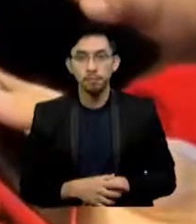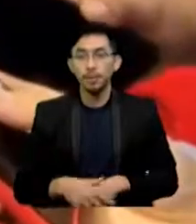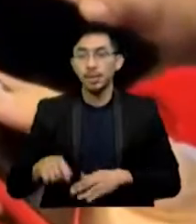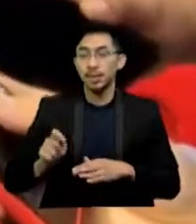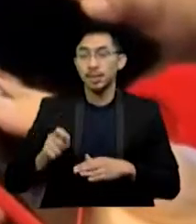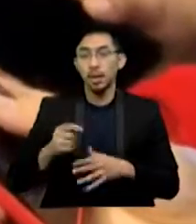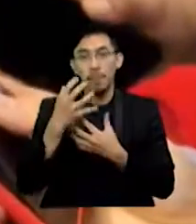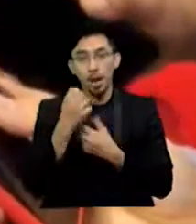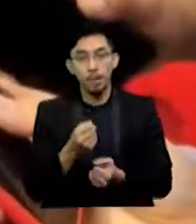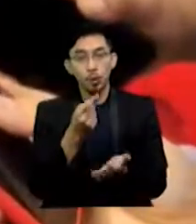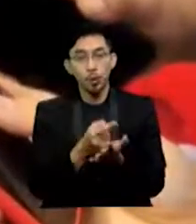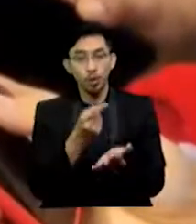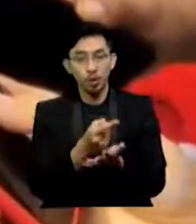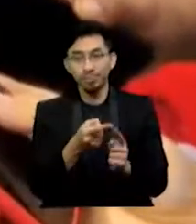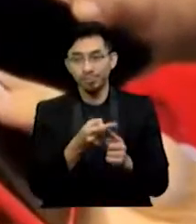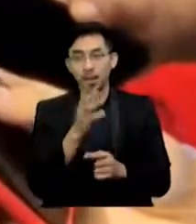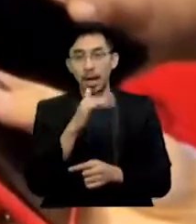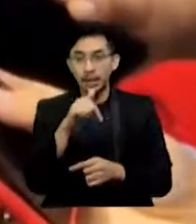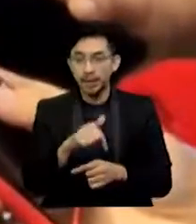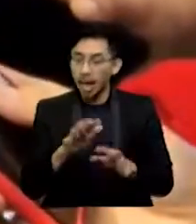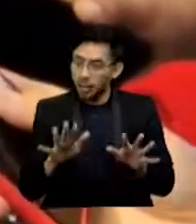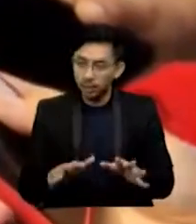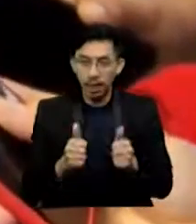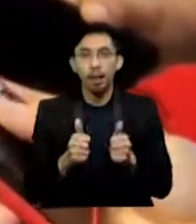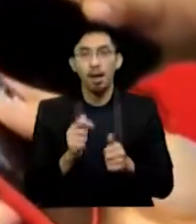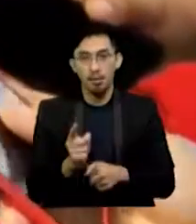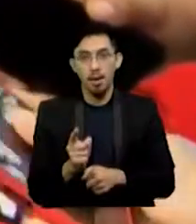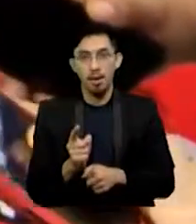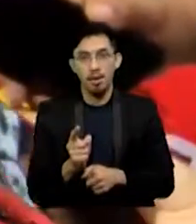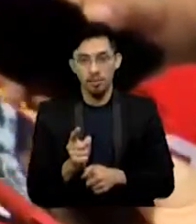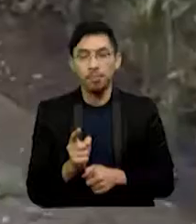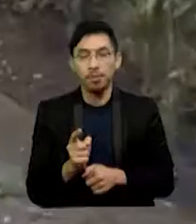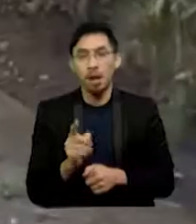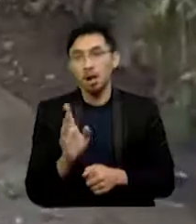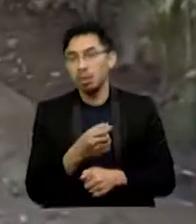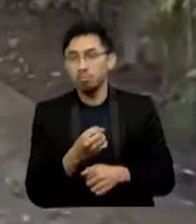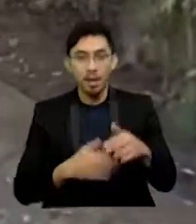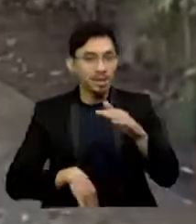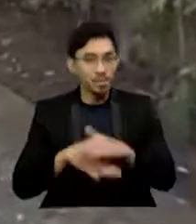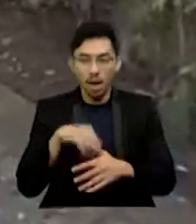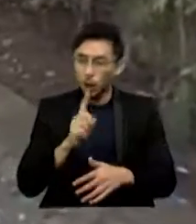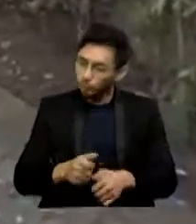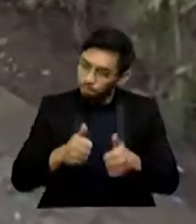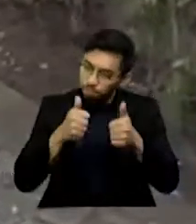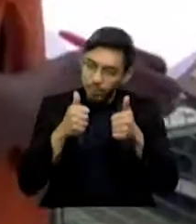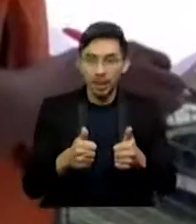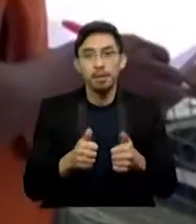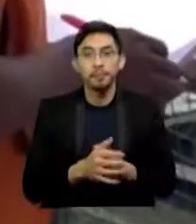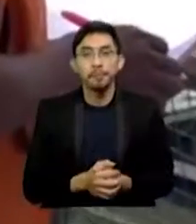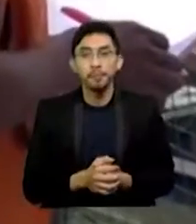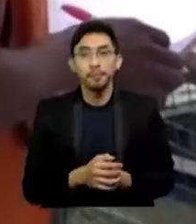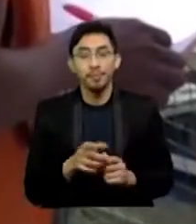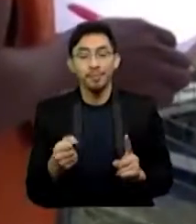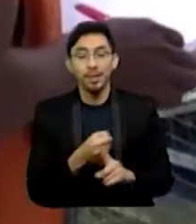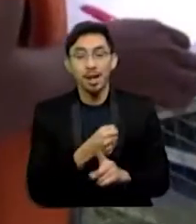kita harapkan hari ini, pagi hari ini, disusun secara maksimal. Tidak hanya kasus kekerasan seksual, Julianto